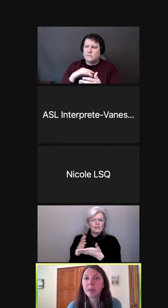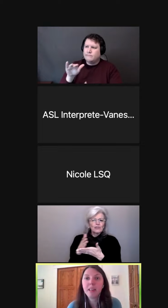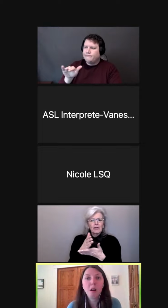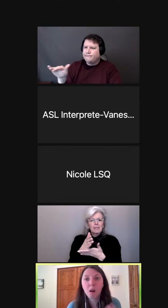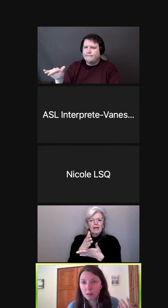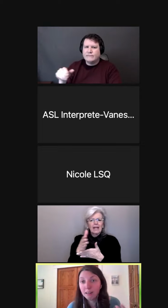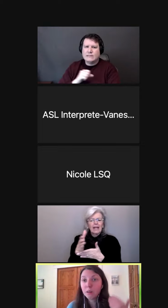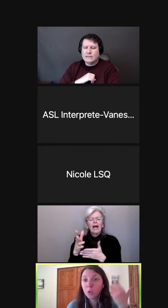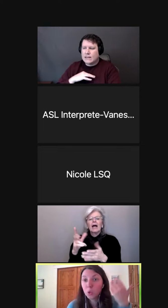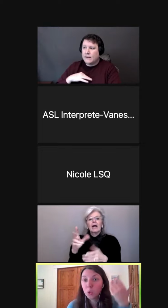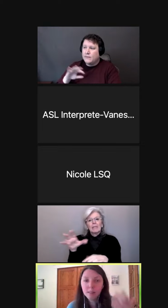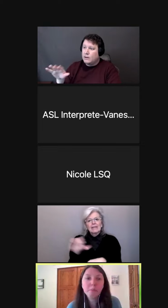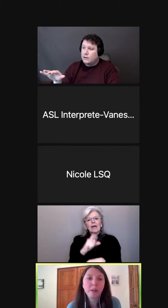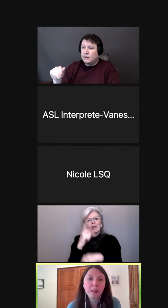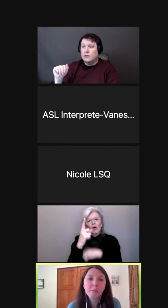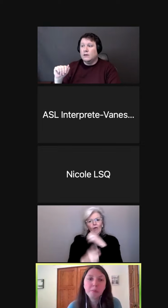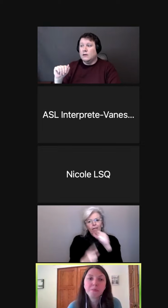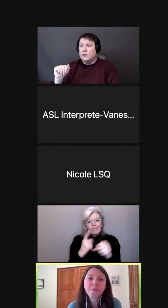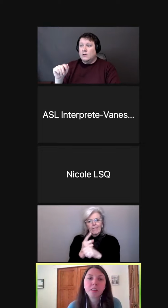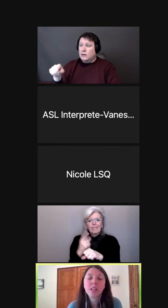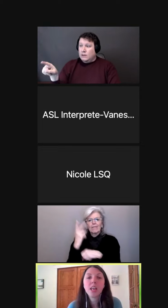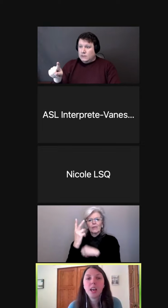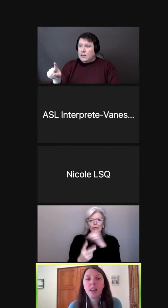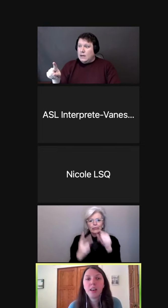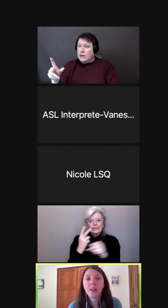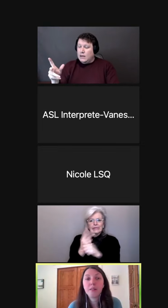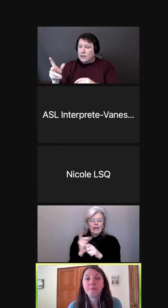ça a pris un an, deux ans, même.